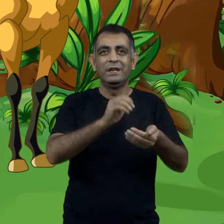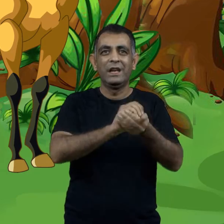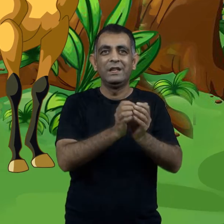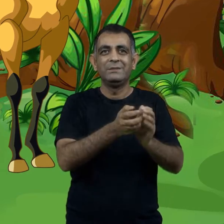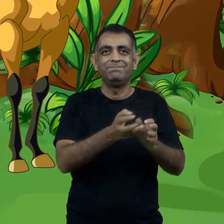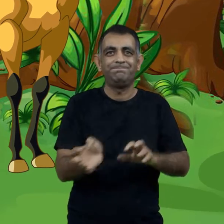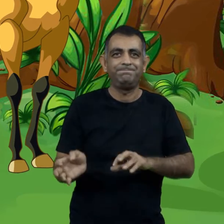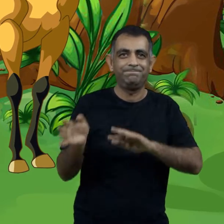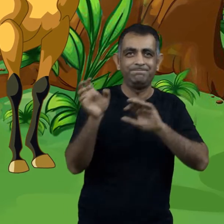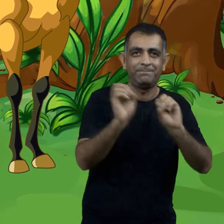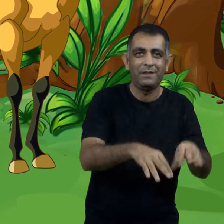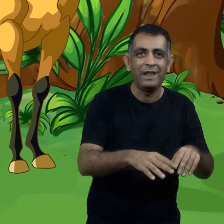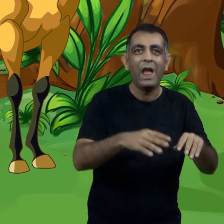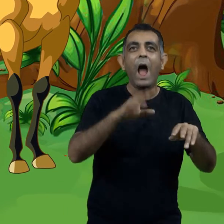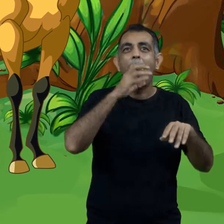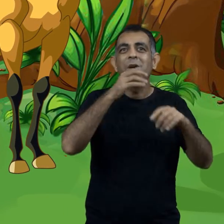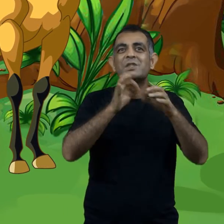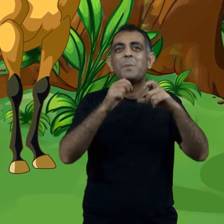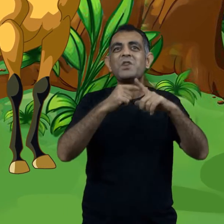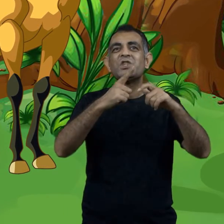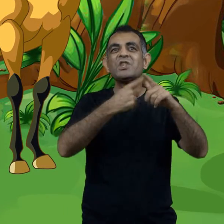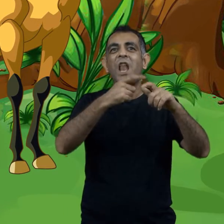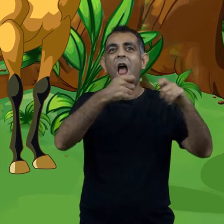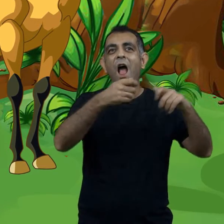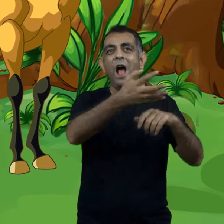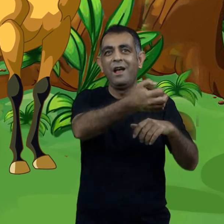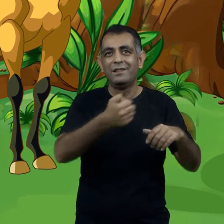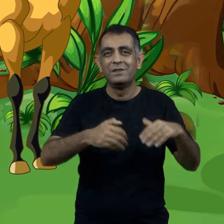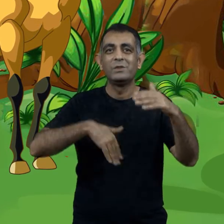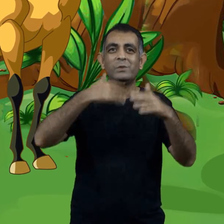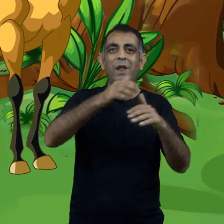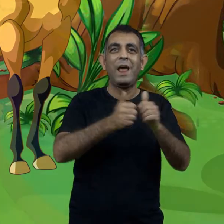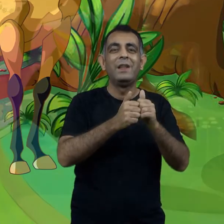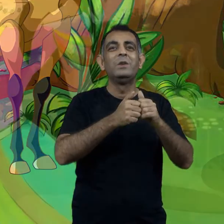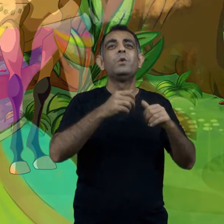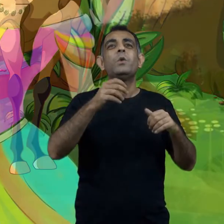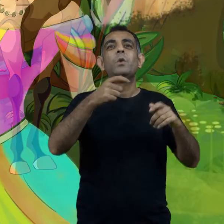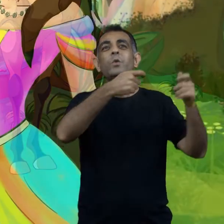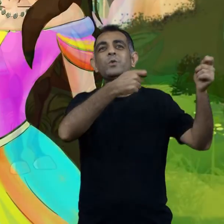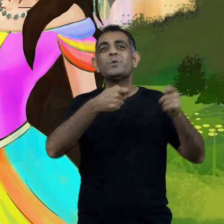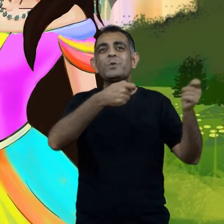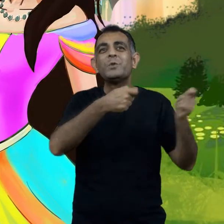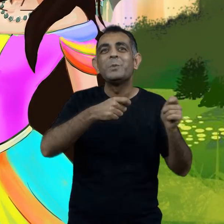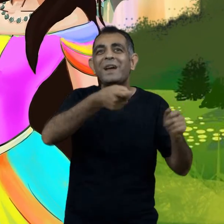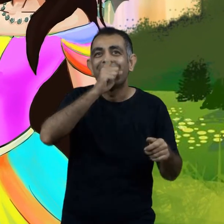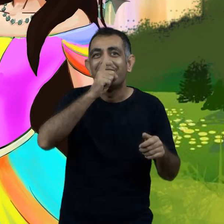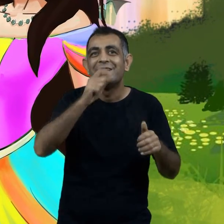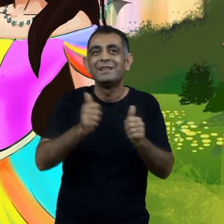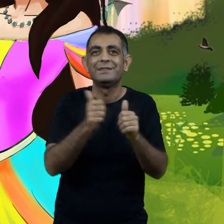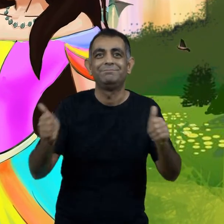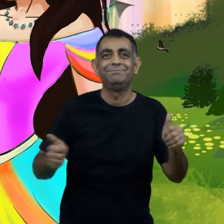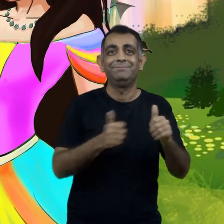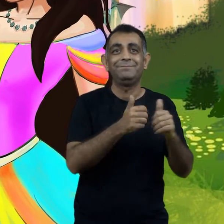akan çayının suyuna karı döküp Amasya bejini aldılar. Sonrasında da hep birlikte uçurtma kraliçesinin